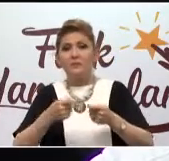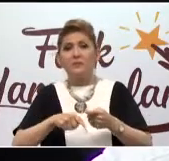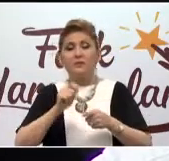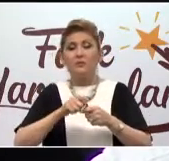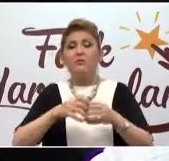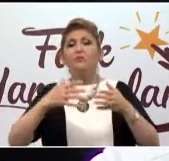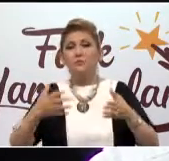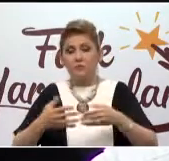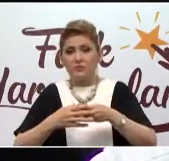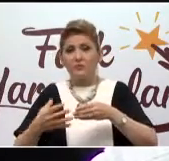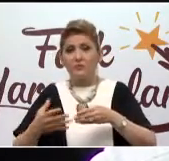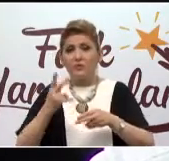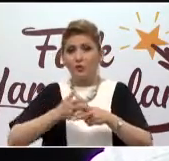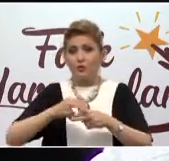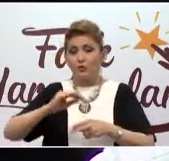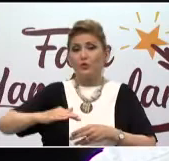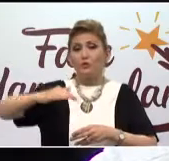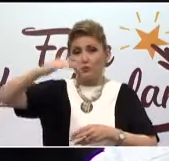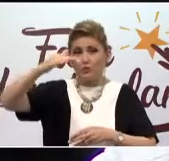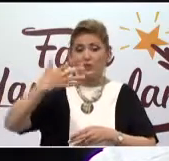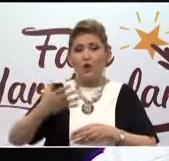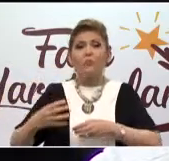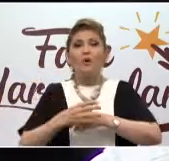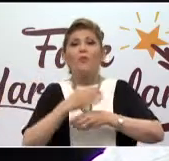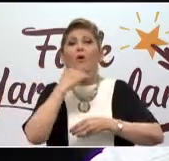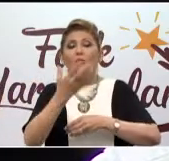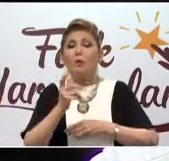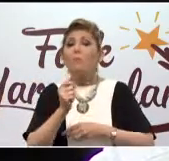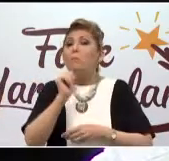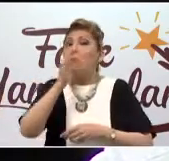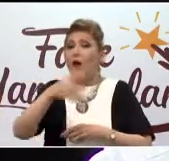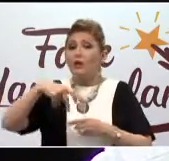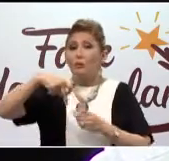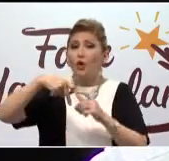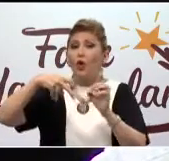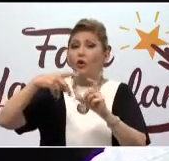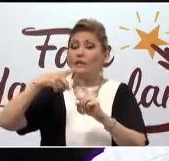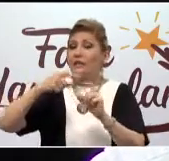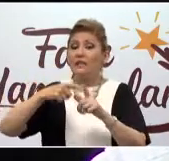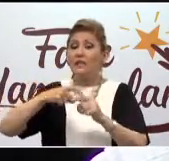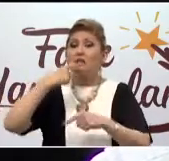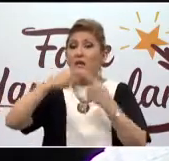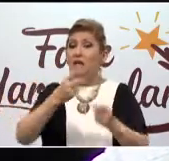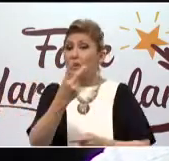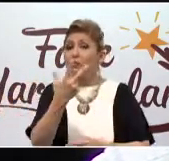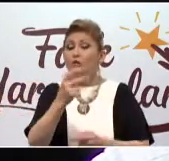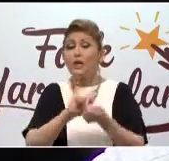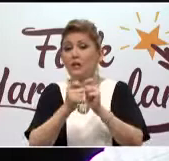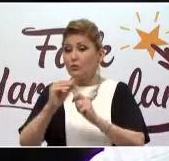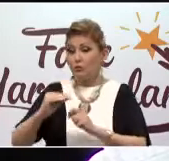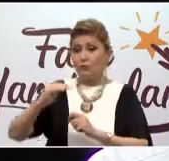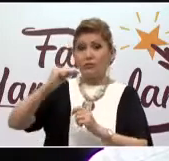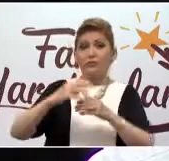kadar büyüyorlar. O kadar hızlı büyüyor evet. çocuklar. Ve protezler çok pahalı. Senede 2-3 değişmesi lazım çocuk